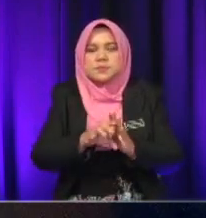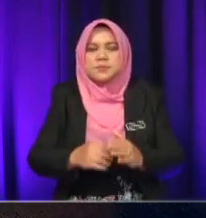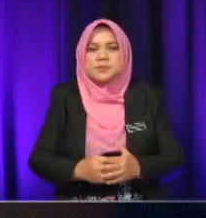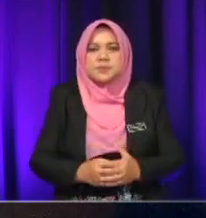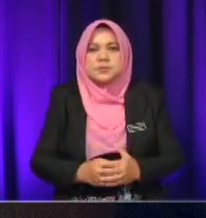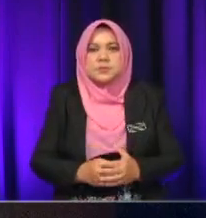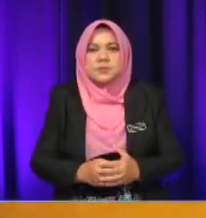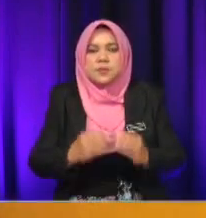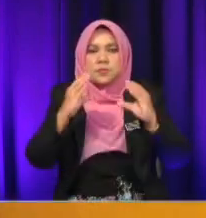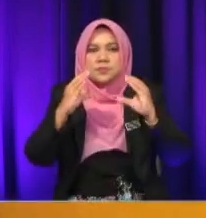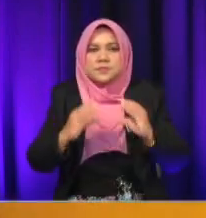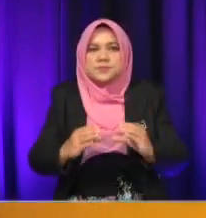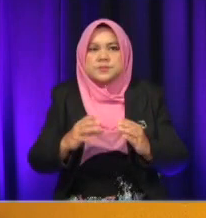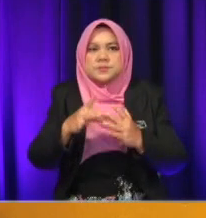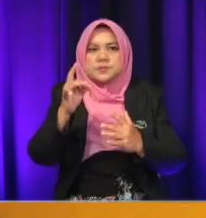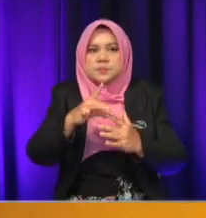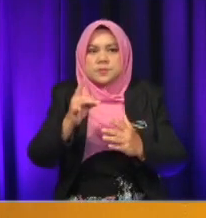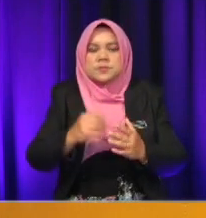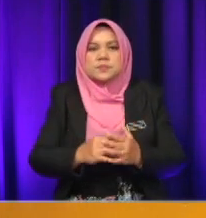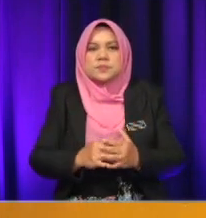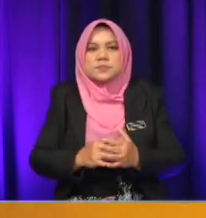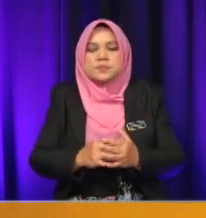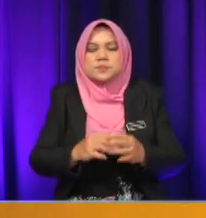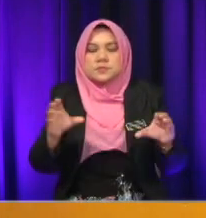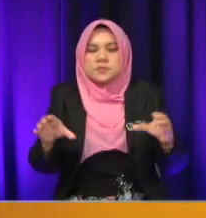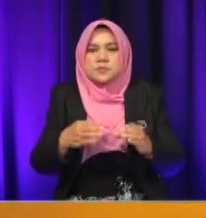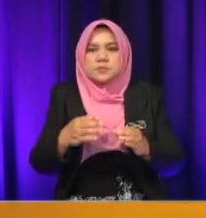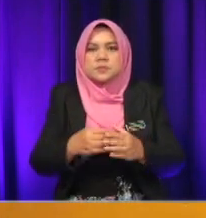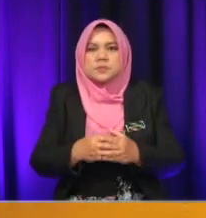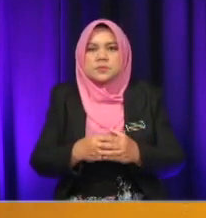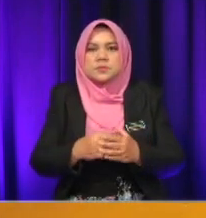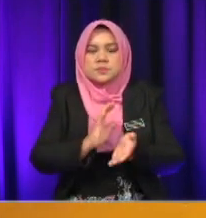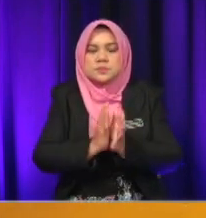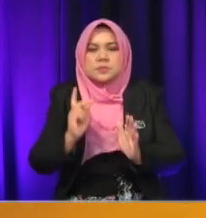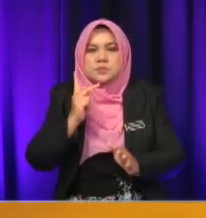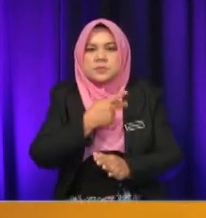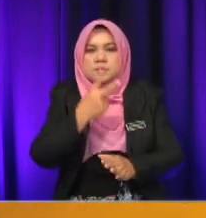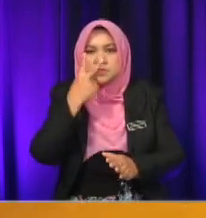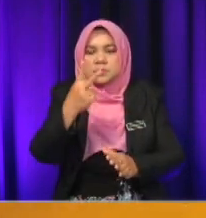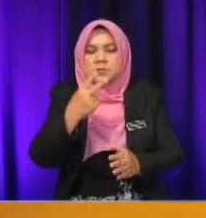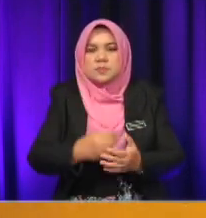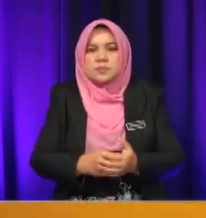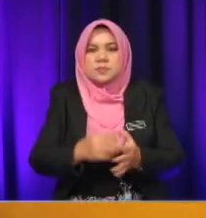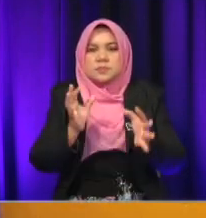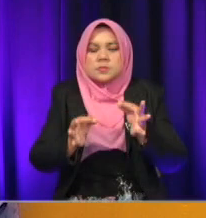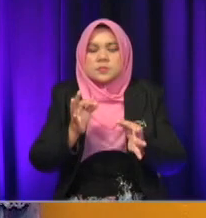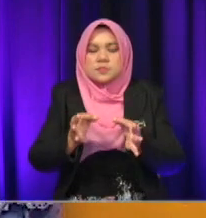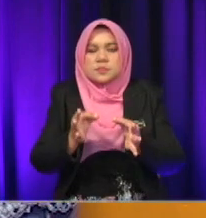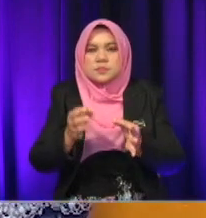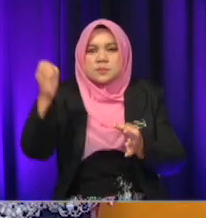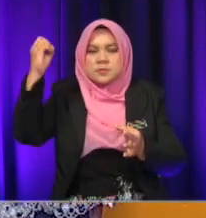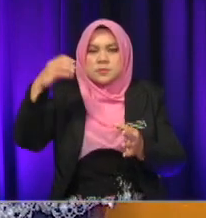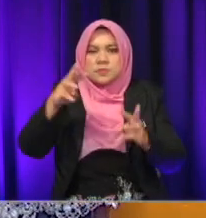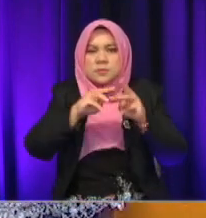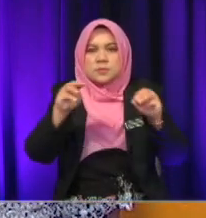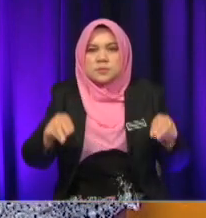daripada kaedah-kaedah yang dipilih, dia gabung-gabungkan, so dihasilkan. Jadi kita tengok pula. Kalau lampu meja ini,